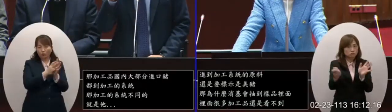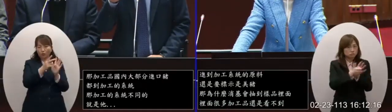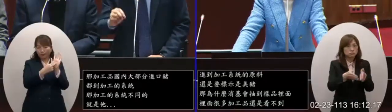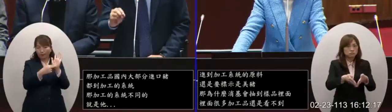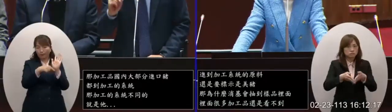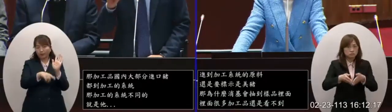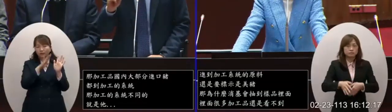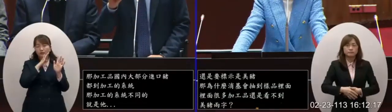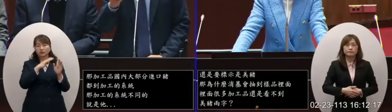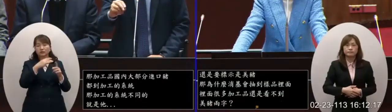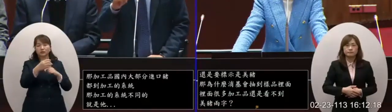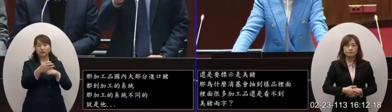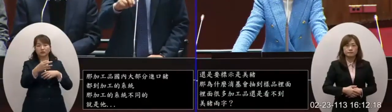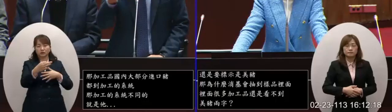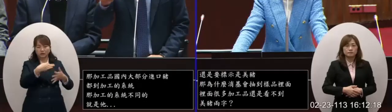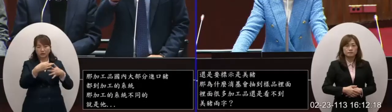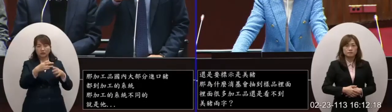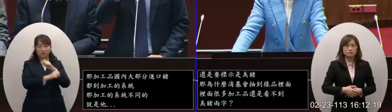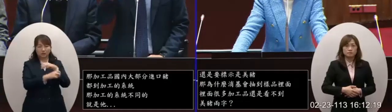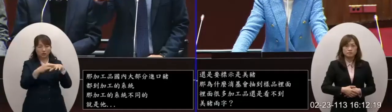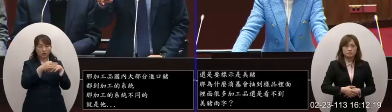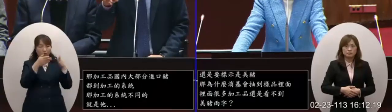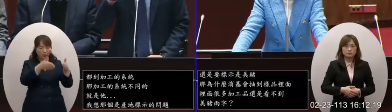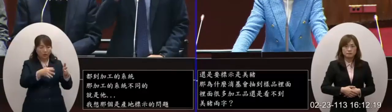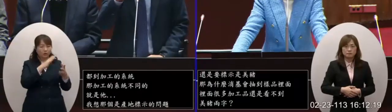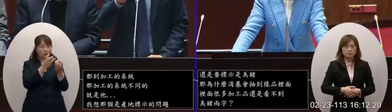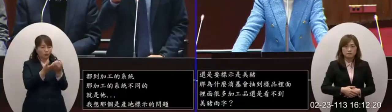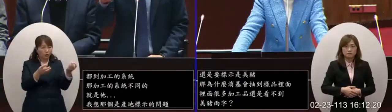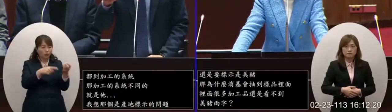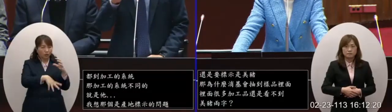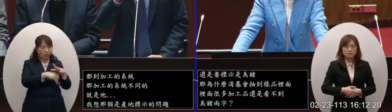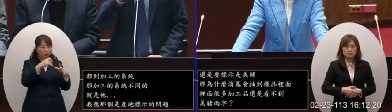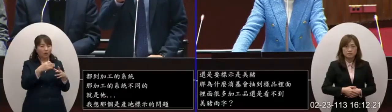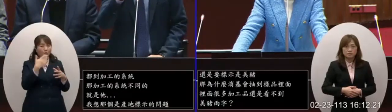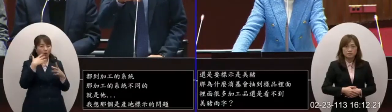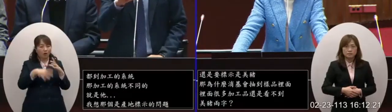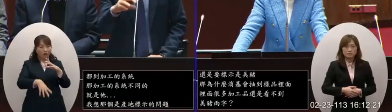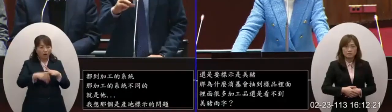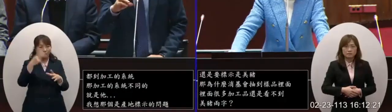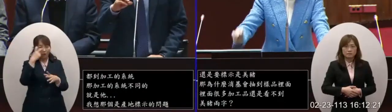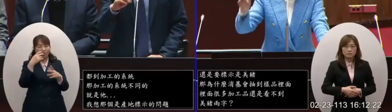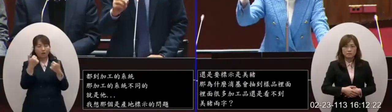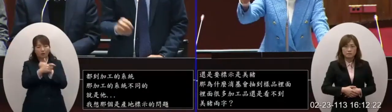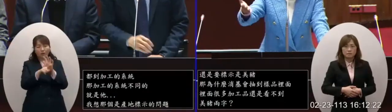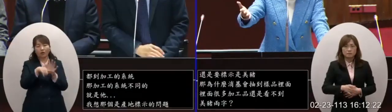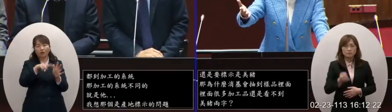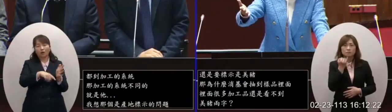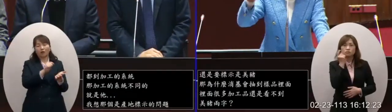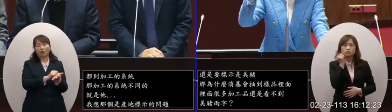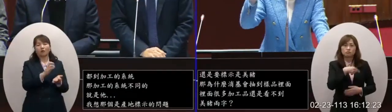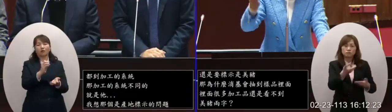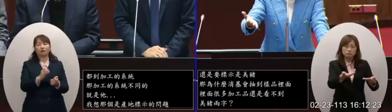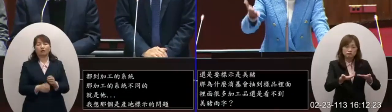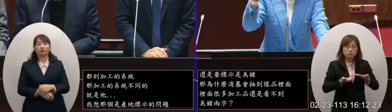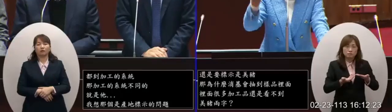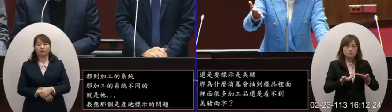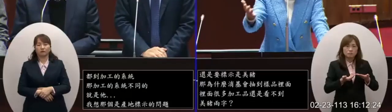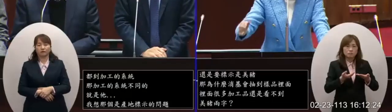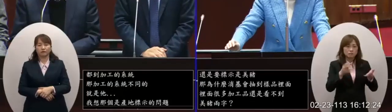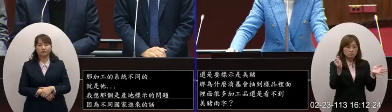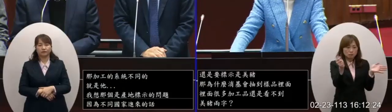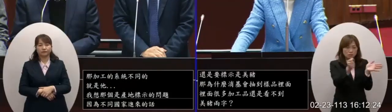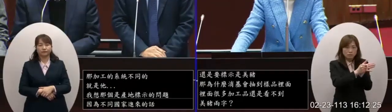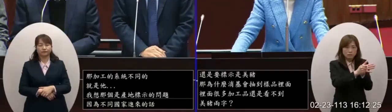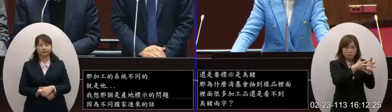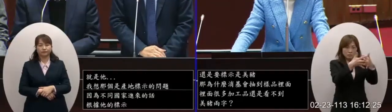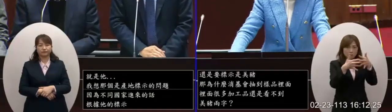就是消基会只是查抽检一些部分，那没有抽到，表示它那边没有。 那你可不可以提供本席，就是有标示美猪